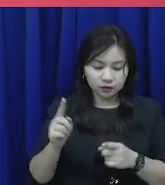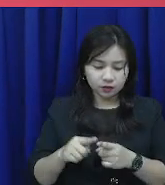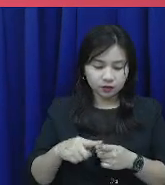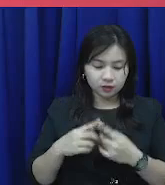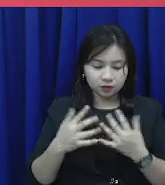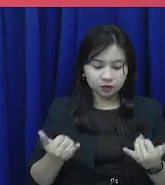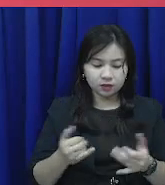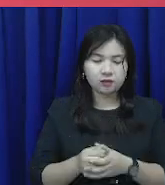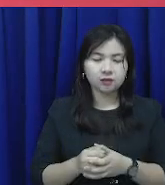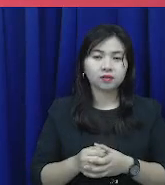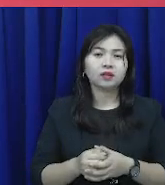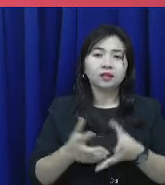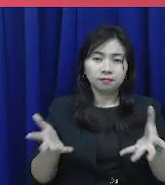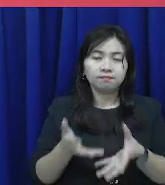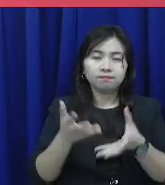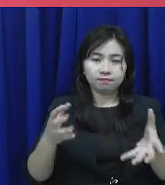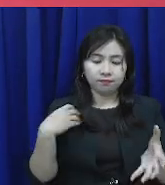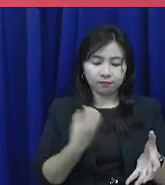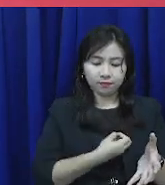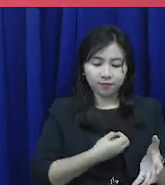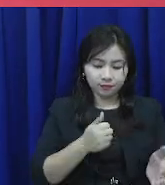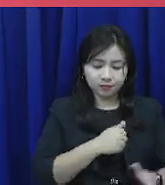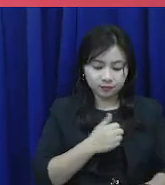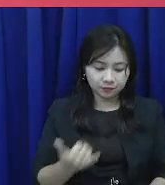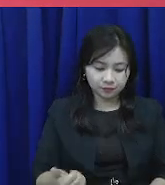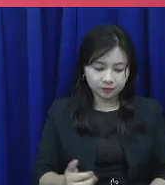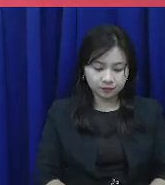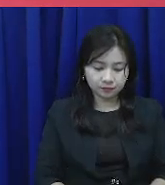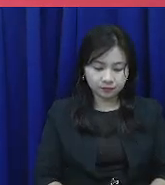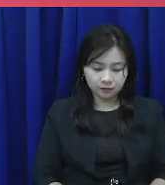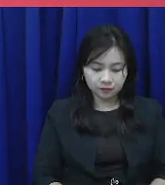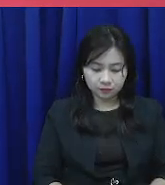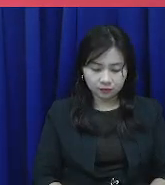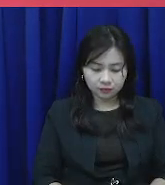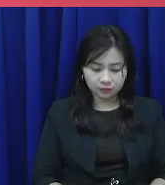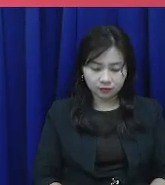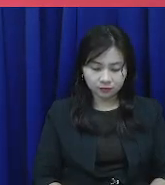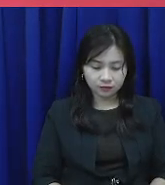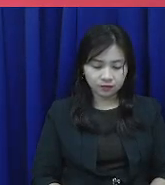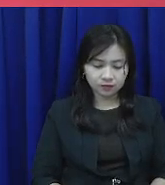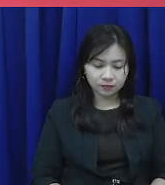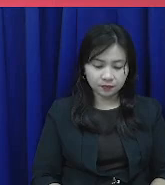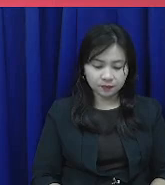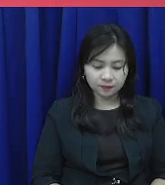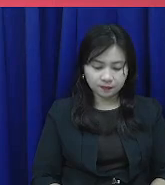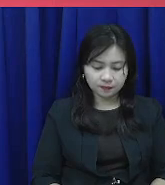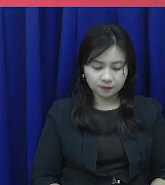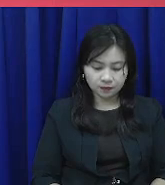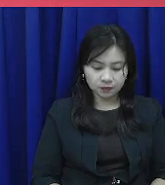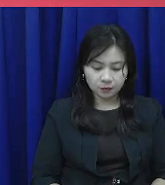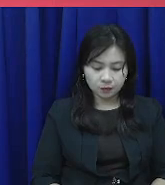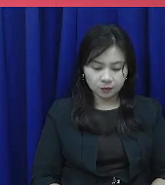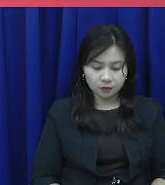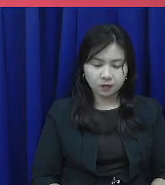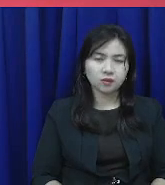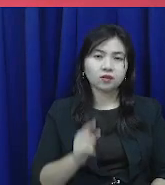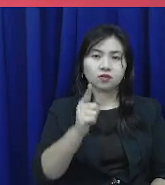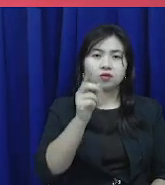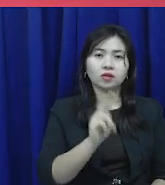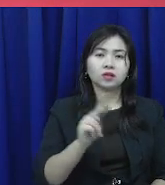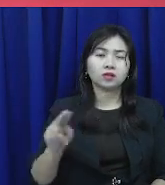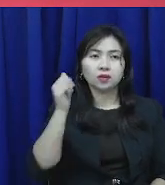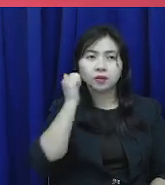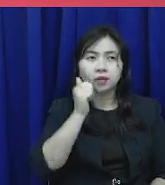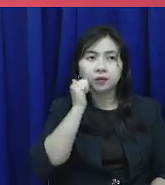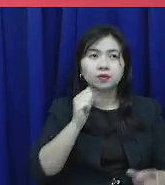making yourself always ready and prepared to be sown to be lagi kang handa na mataniman ang